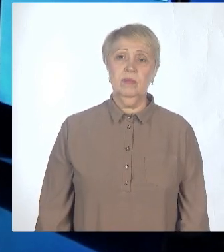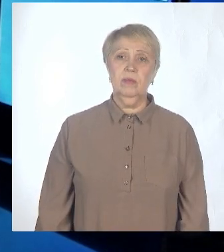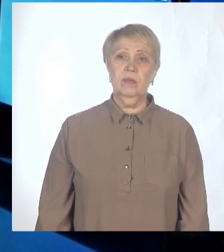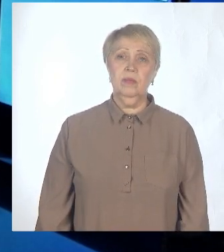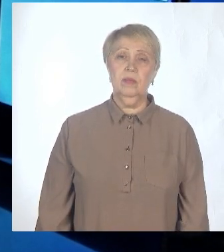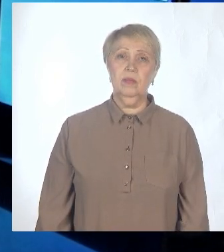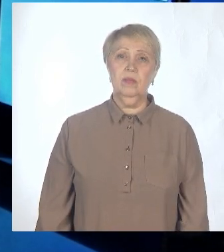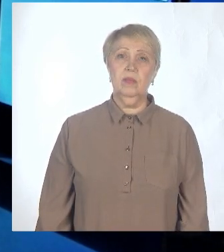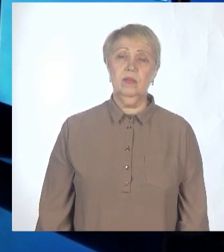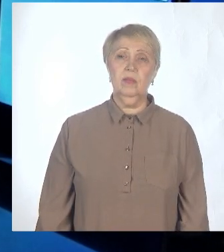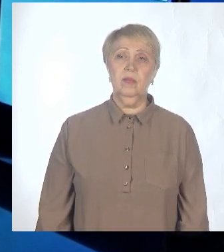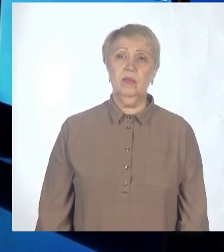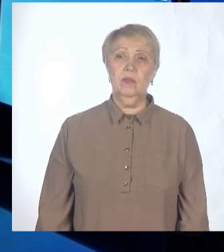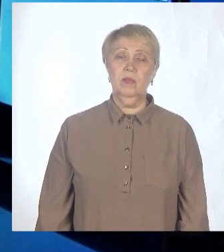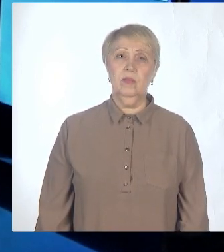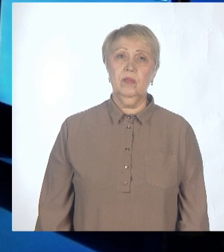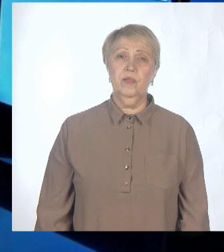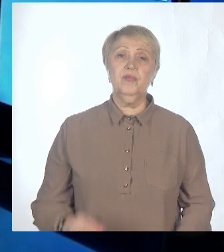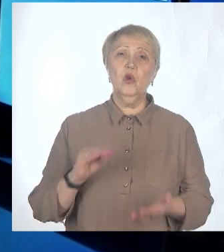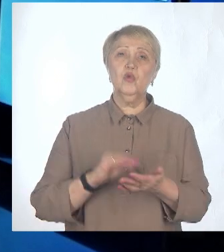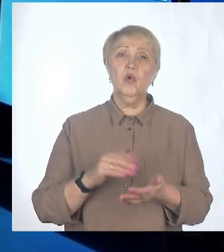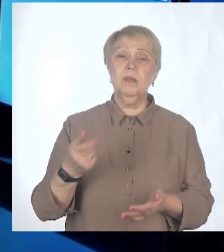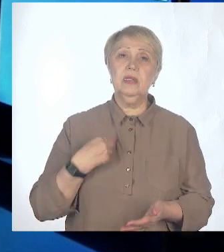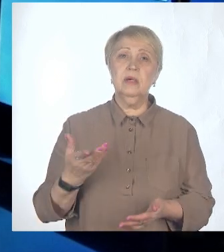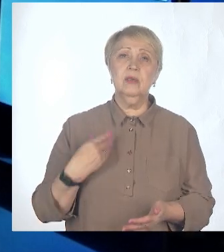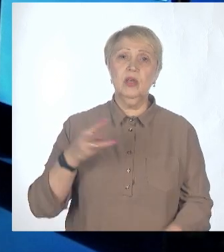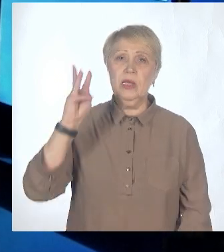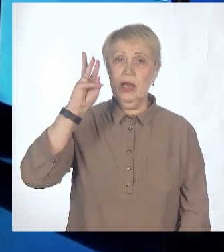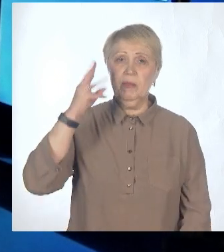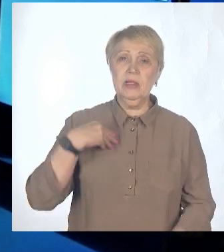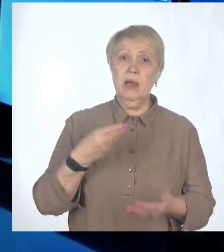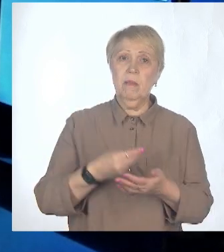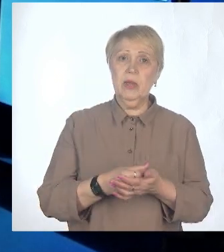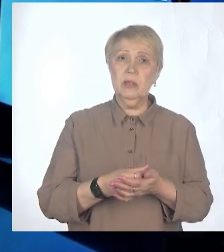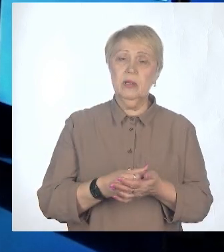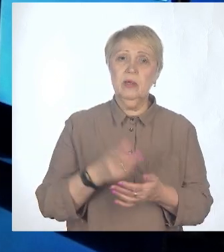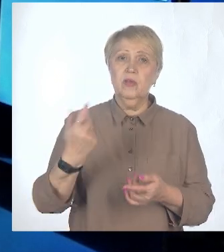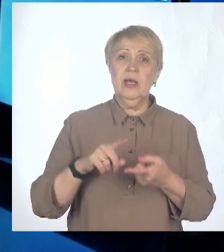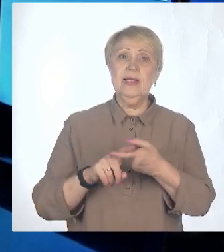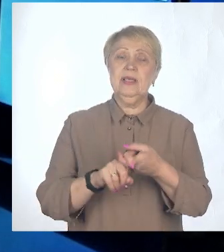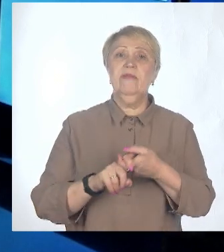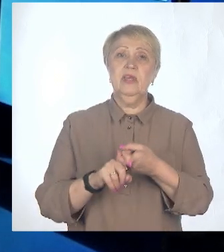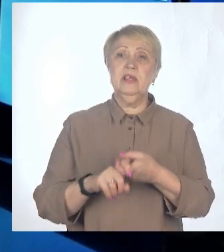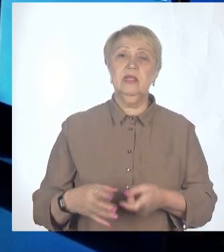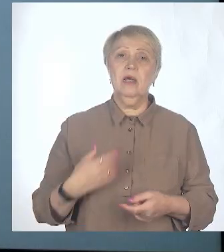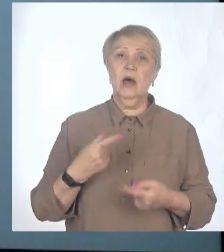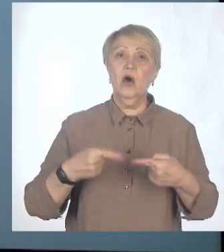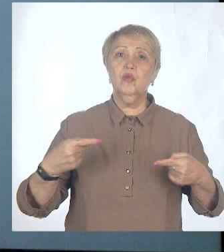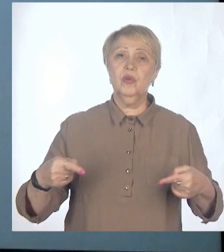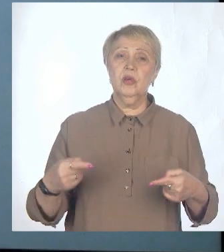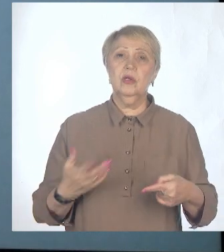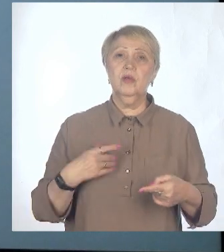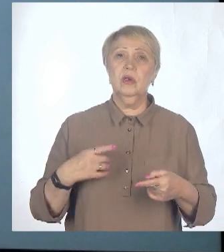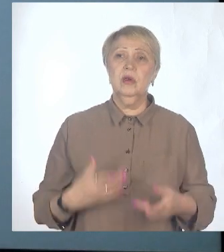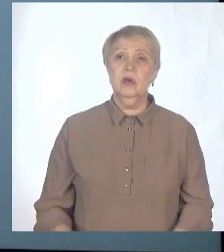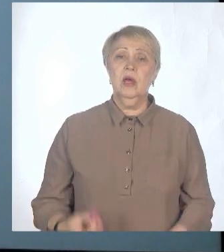стоимости заработной, если говорить про заработную плату, то заработная плата зависит от ряда совокупности факторов. То есть это